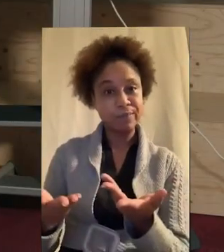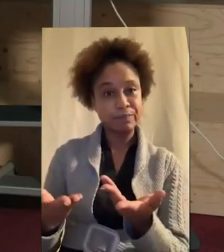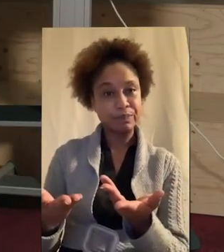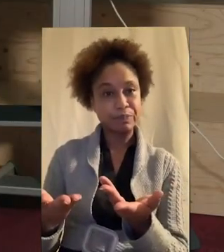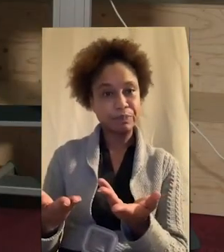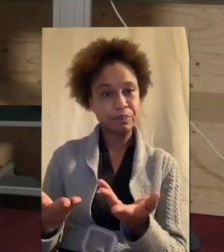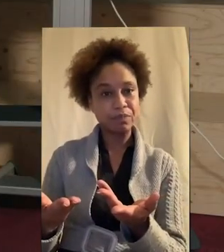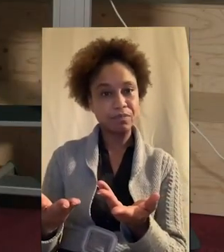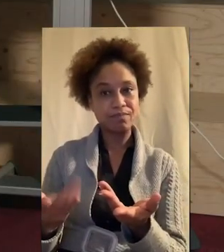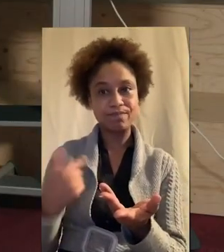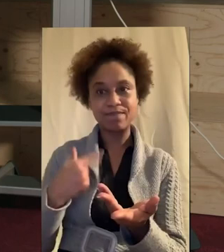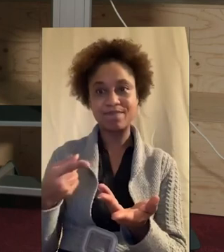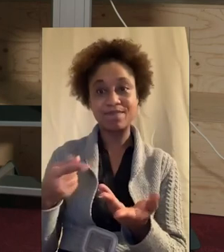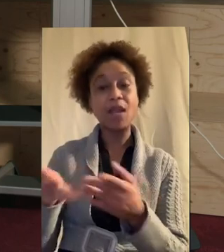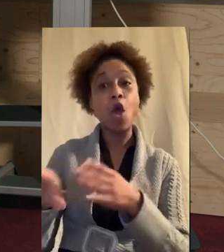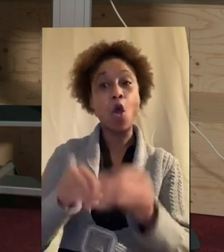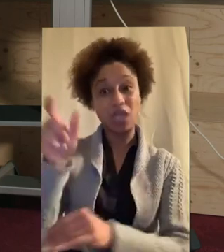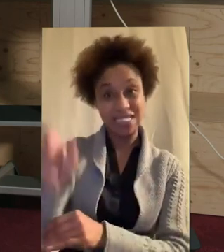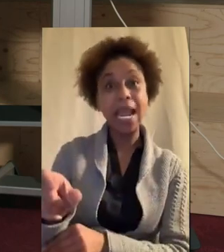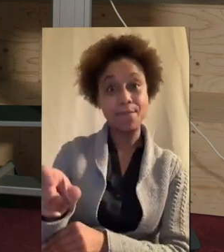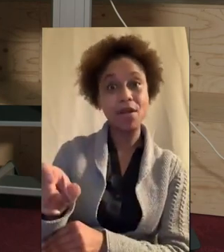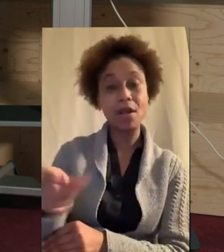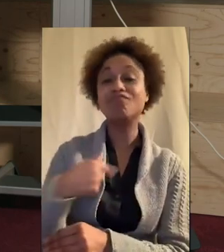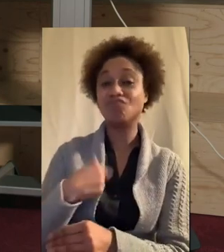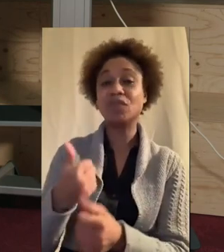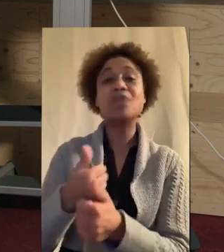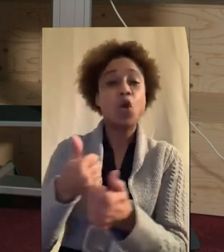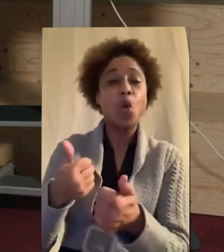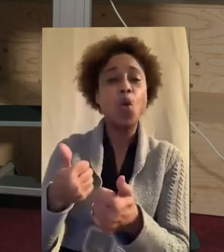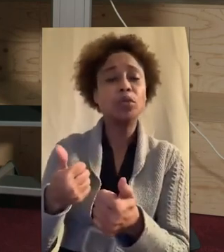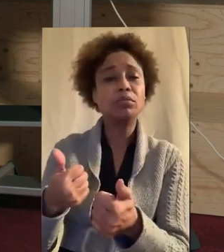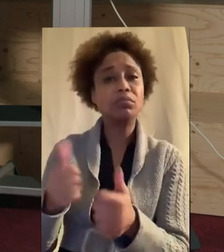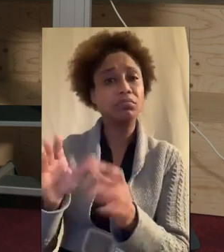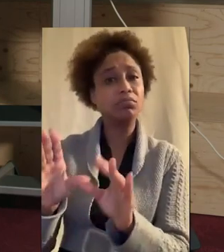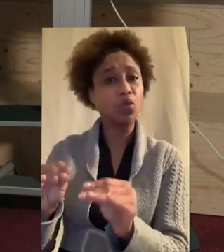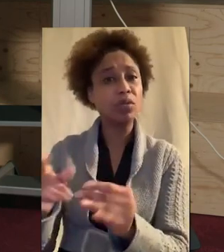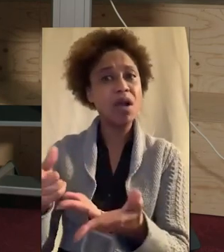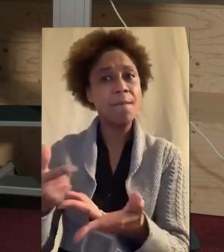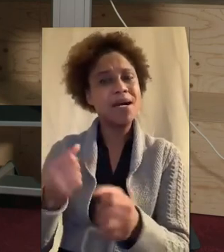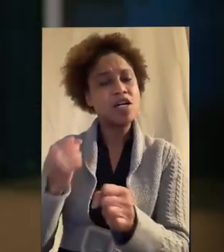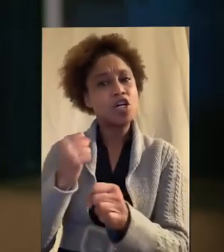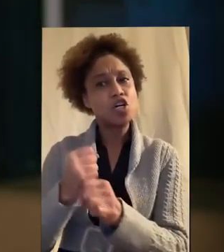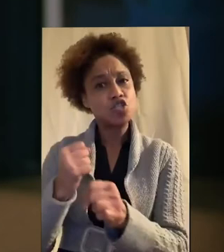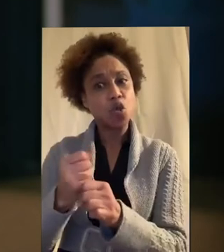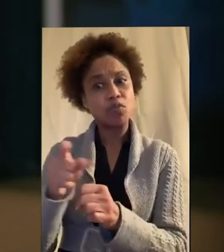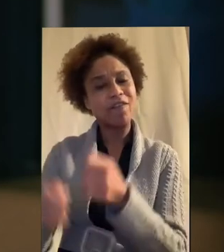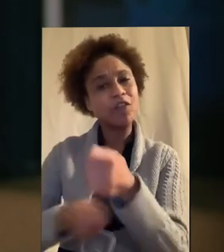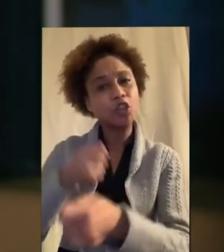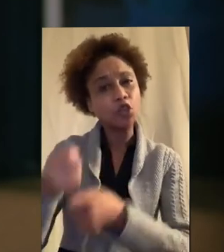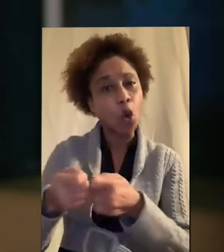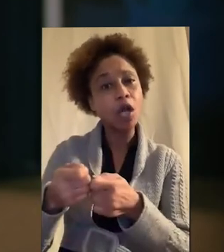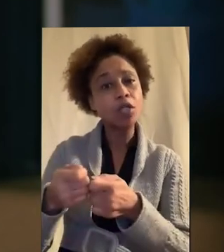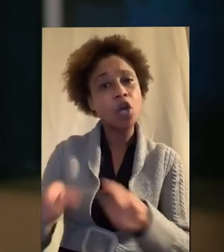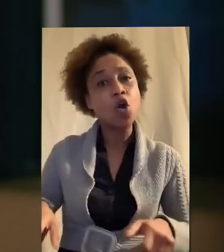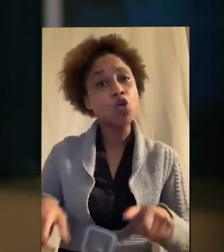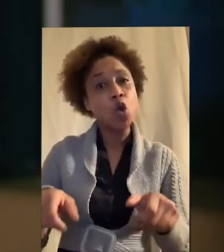instellingen gaat en een website-check. Er kwamen al wel een paar dingen langs eigenlijk die gaan over hoe ondersteun je dan dat culturele